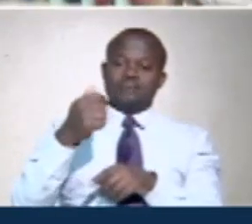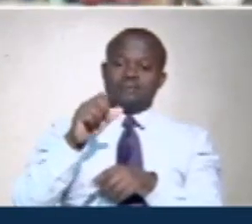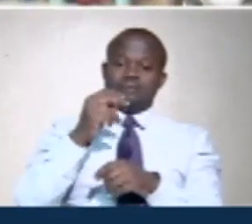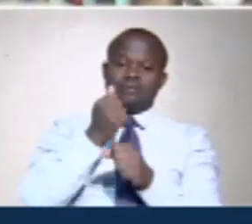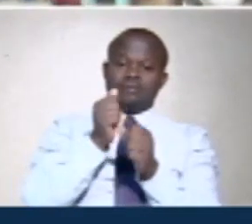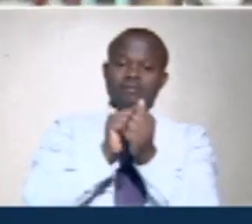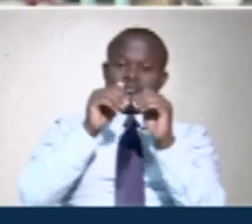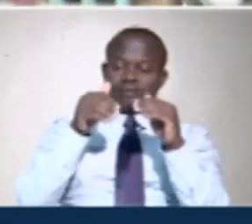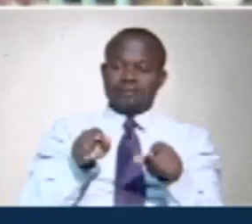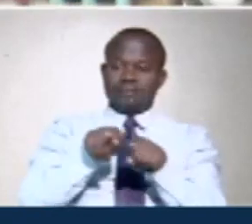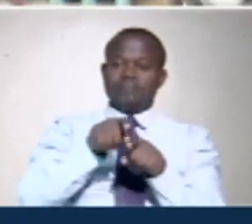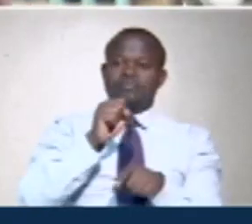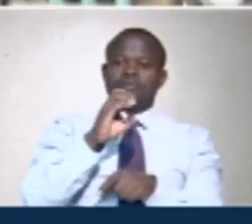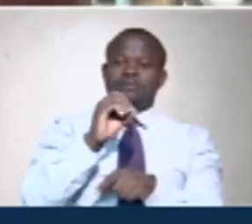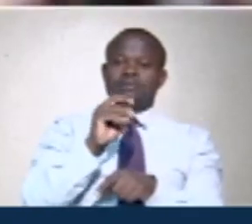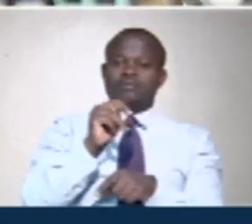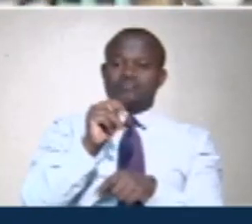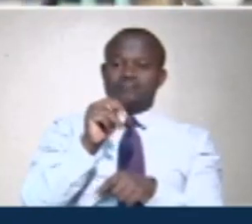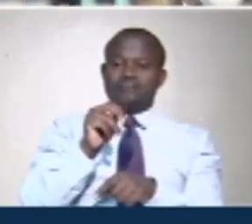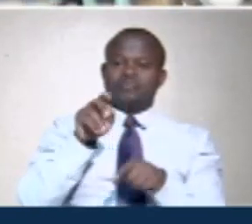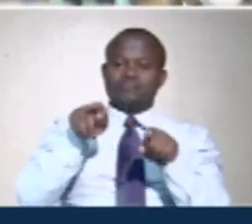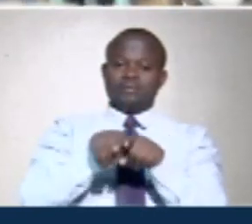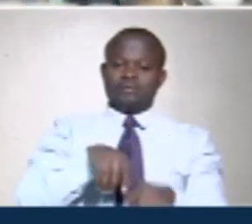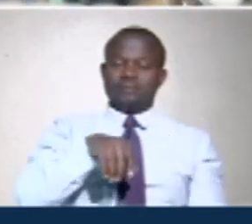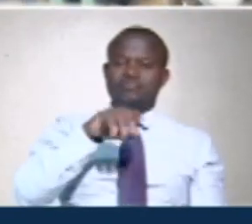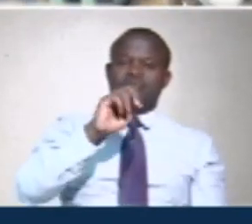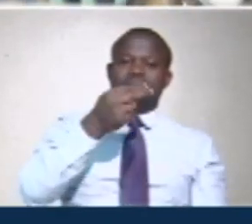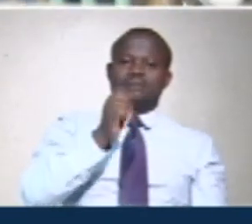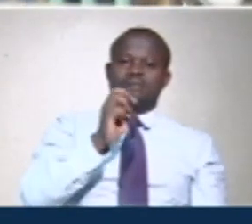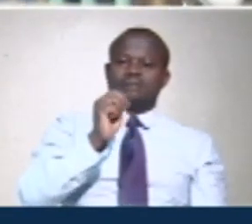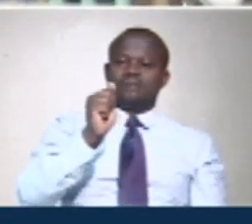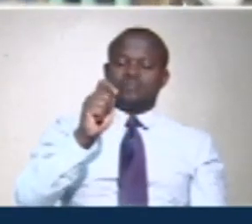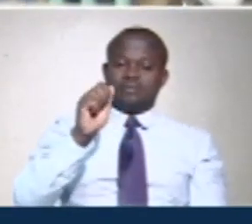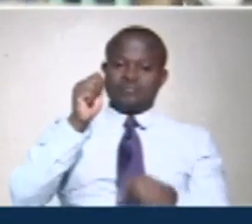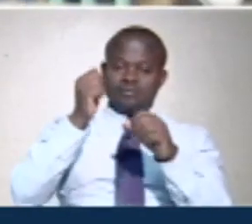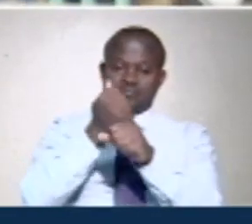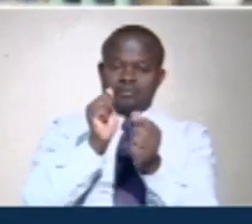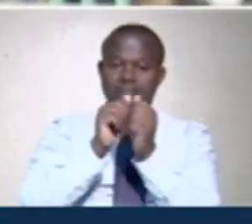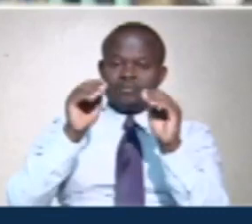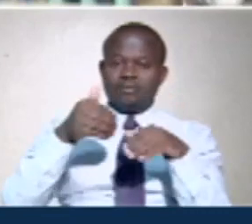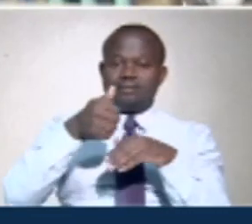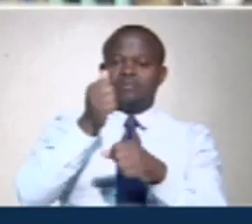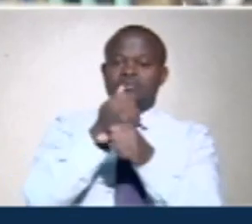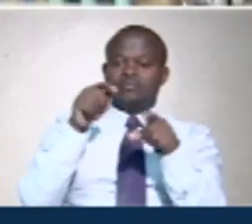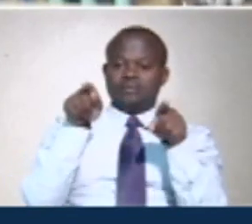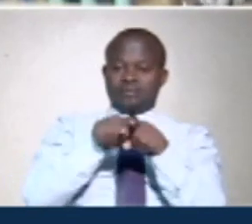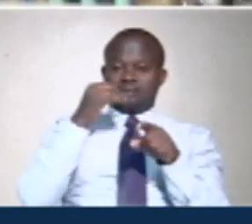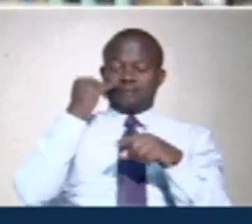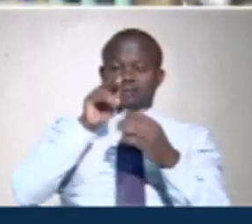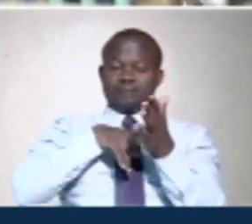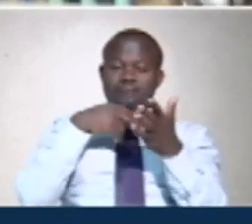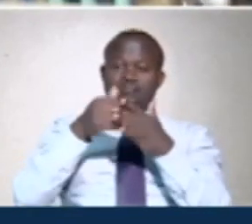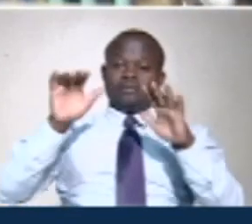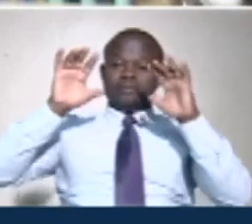SCON nayo dukwiye gukorana nk'uko uko jiri kivu cyangwa temata bakorana n'abahinzi babo dukorera nk'uko niba bibananiye